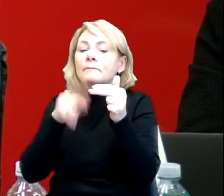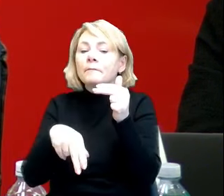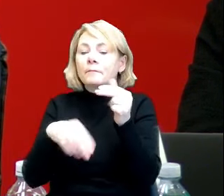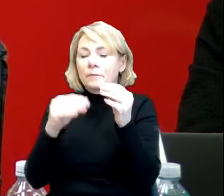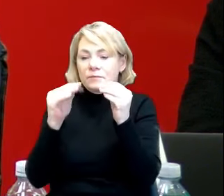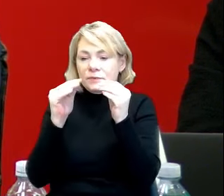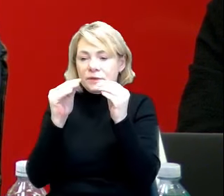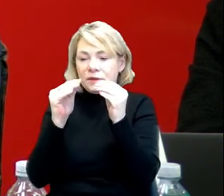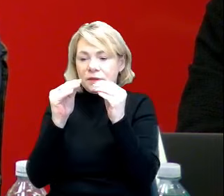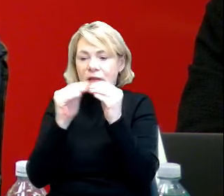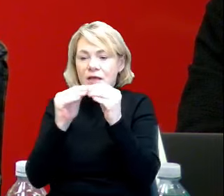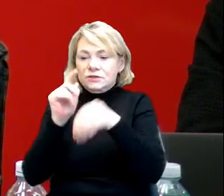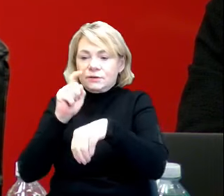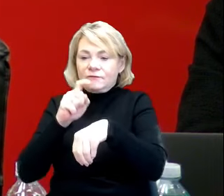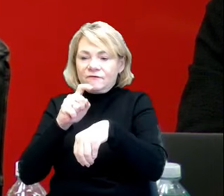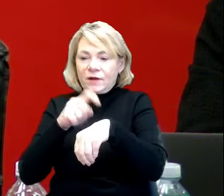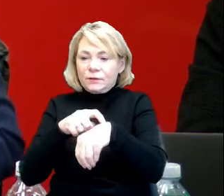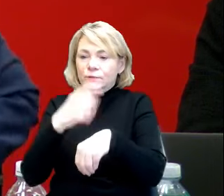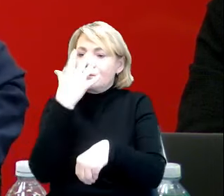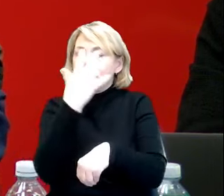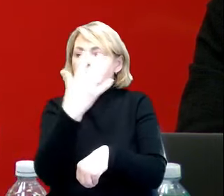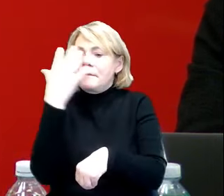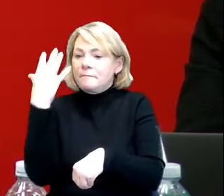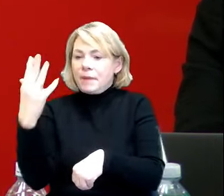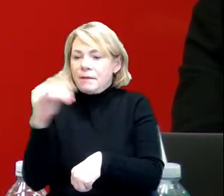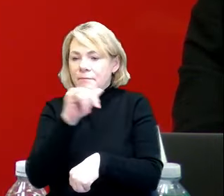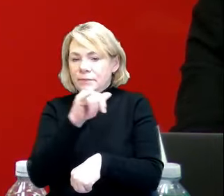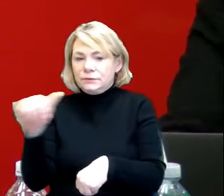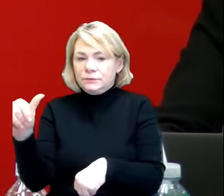valandų 55 minutė